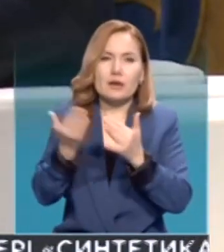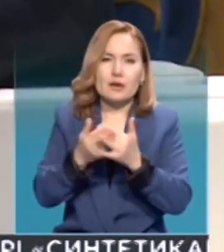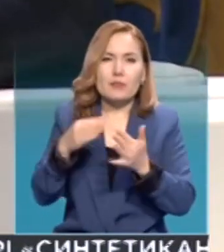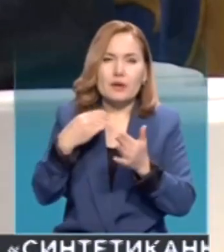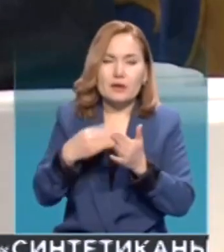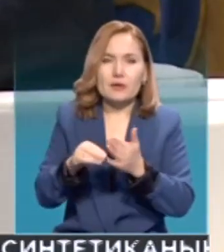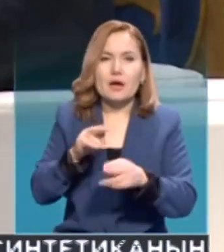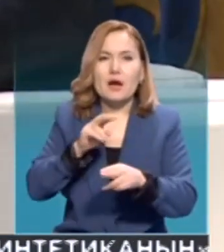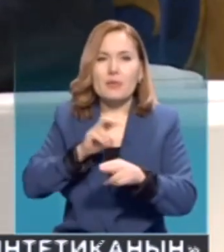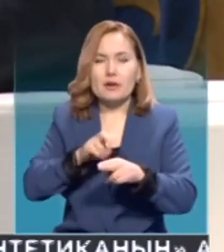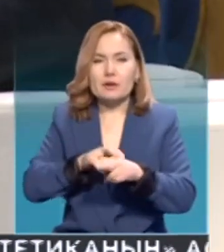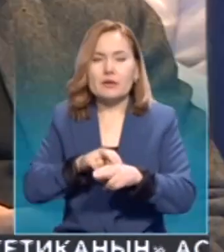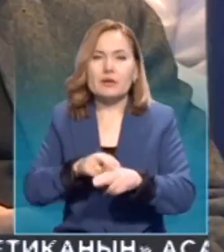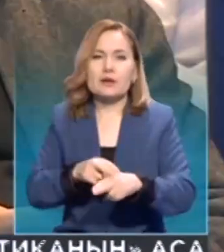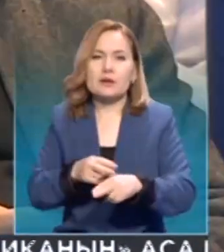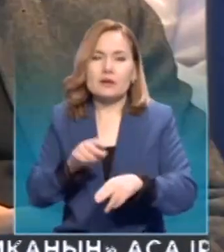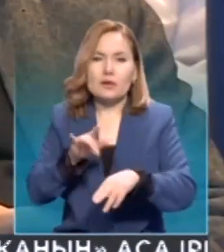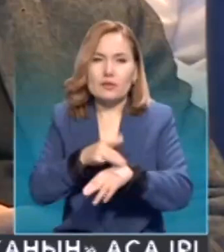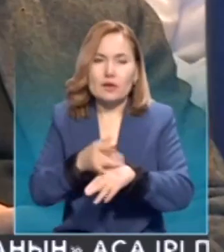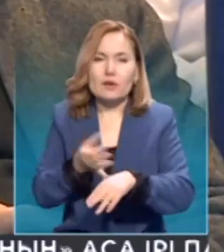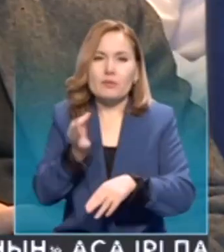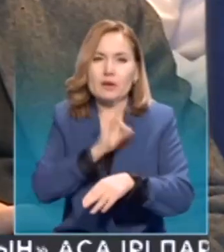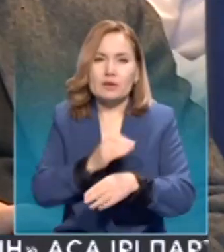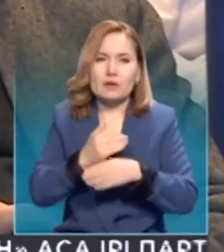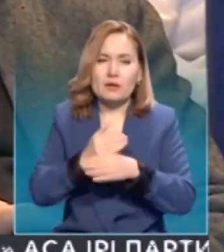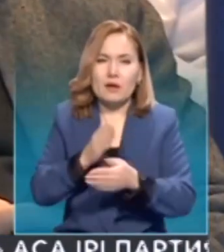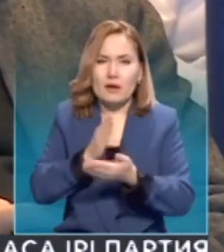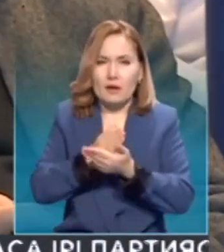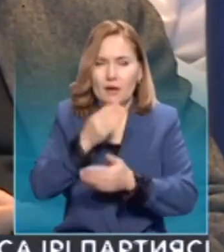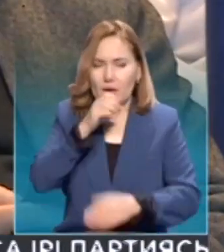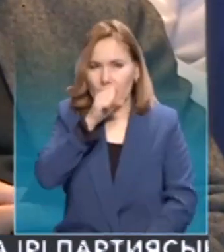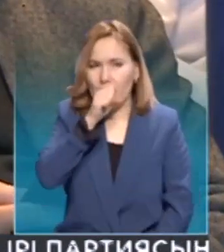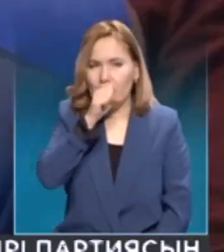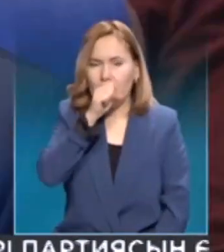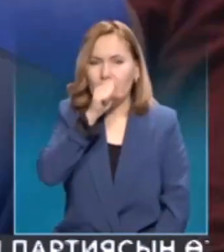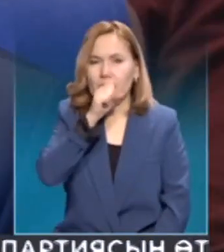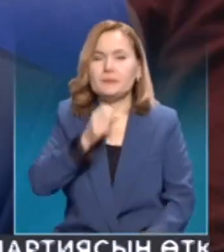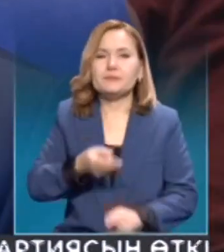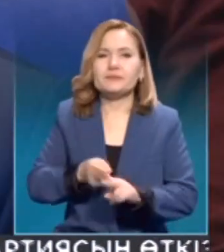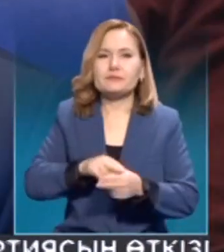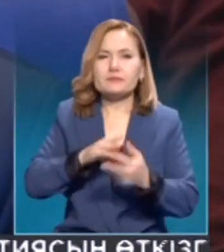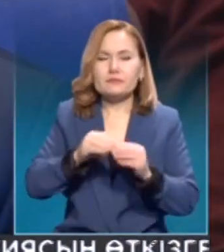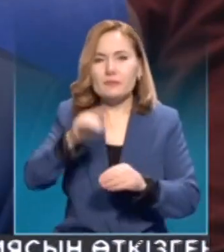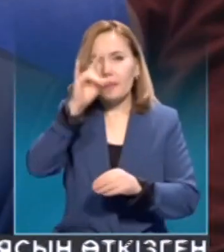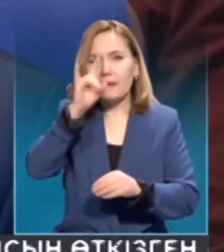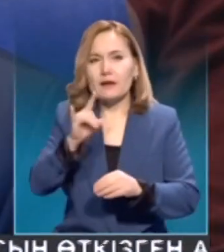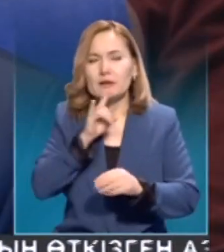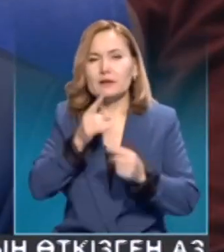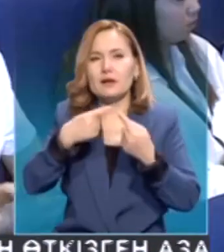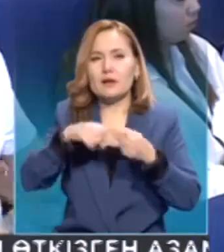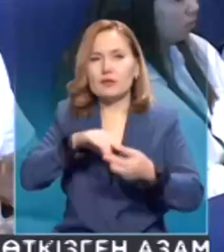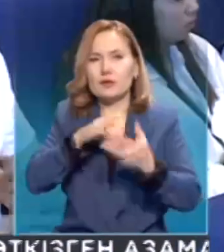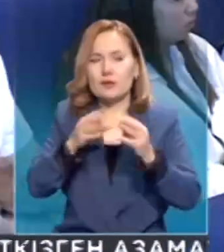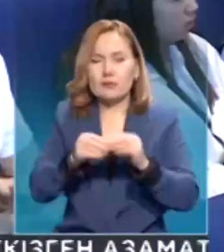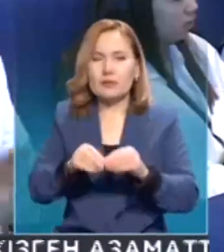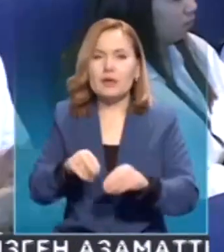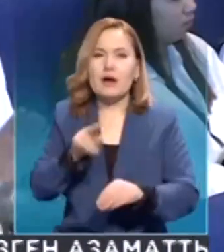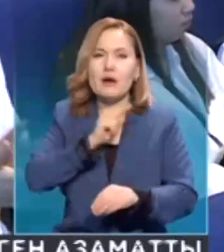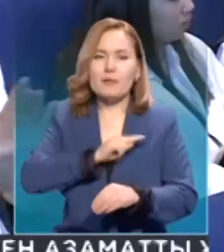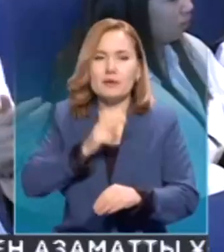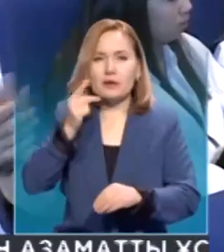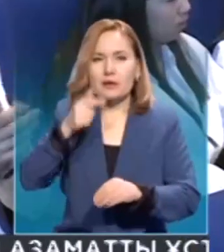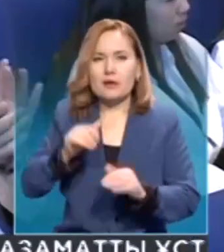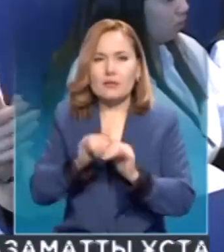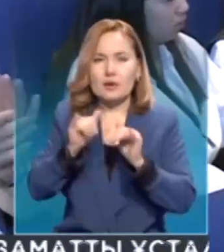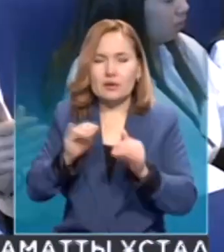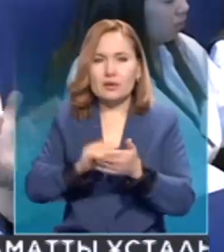медициналық қызметтерді пайдаланғанда қолдау көрсету туралы нормалар бар. Жиында Қазақстандық қоғамдық даму институты базасында қызметкерлердің біліктілігін